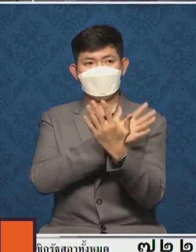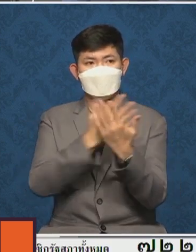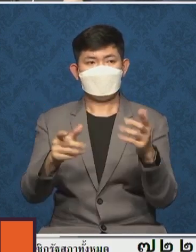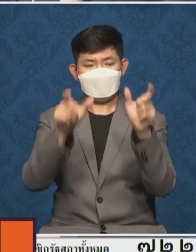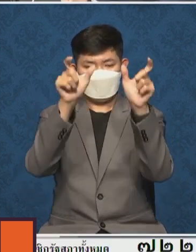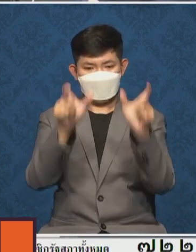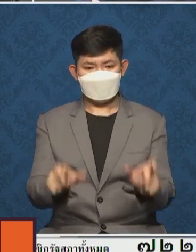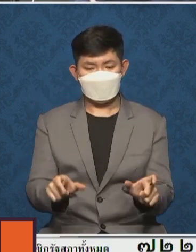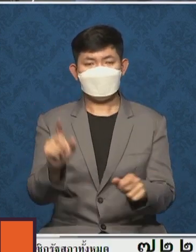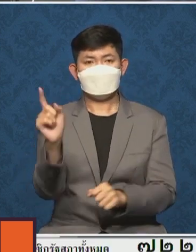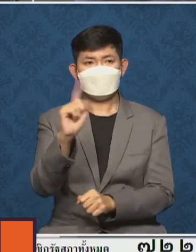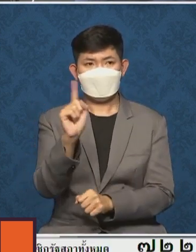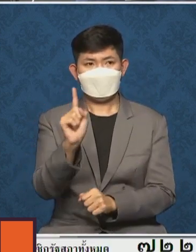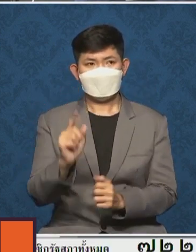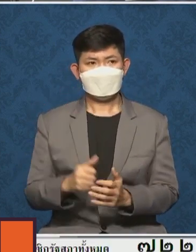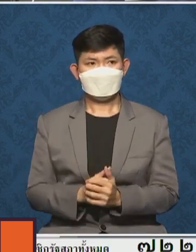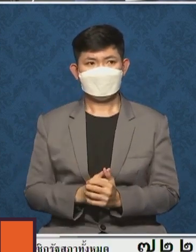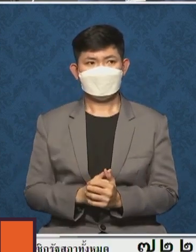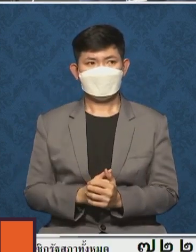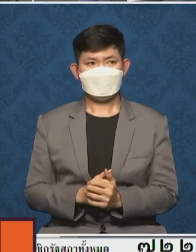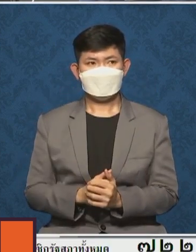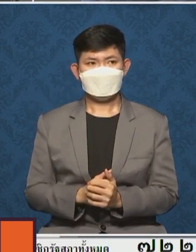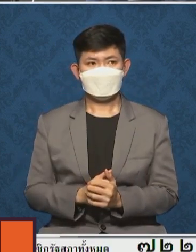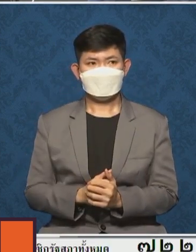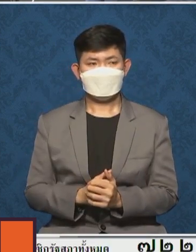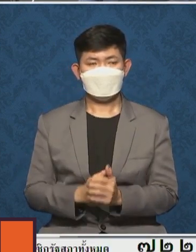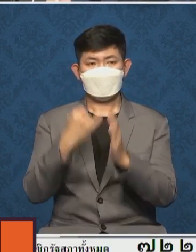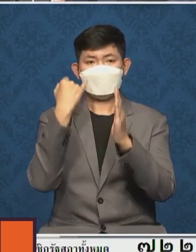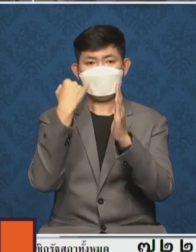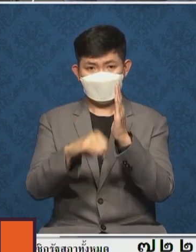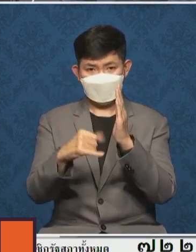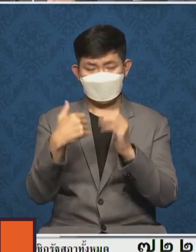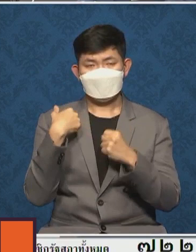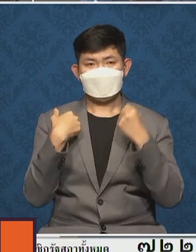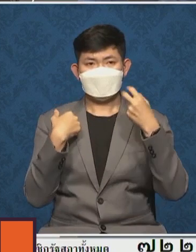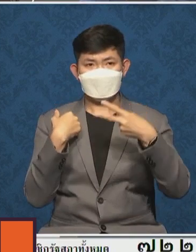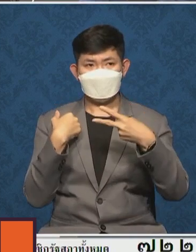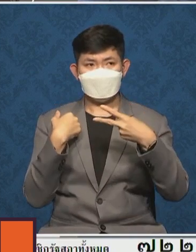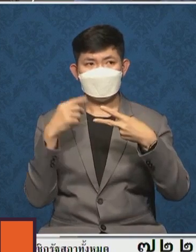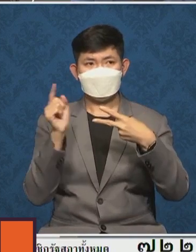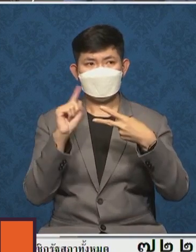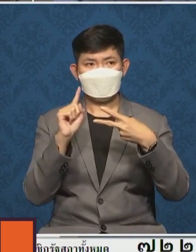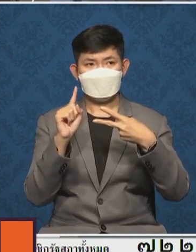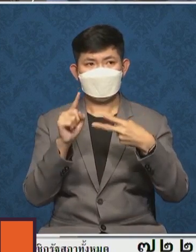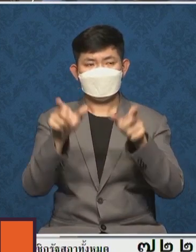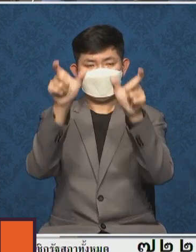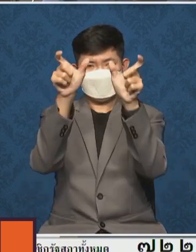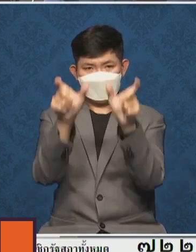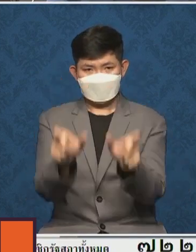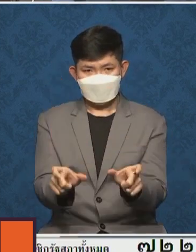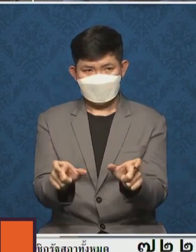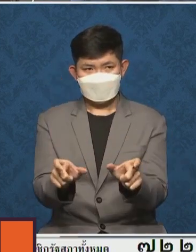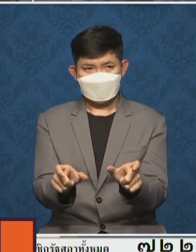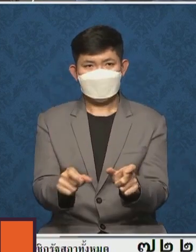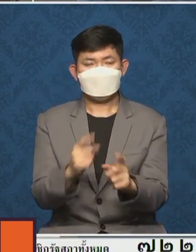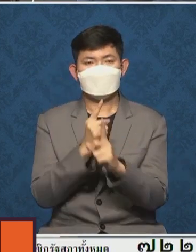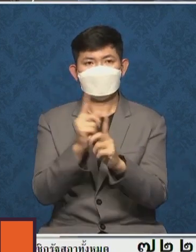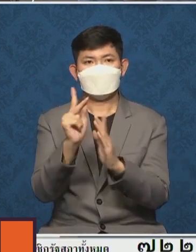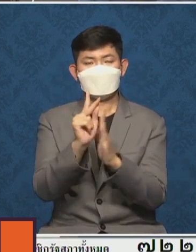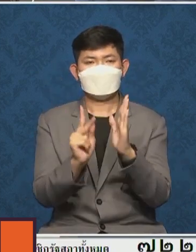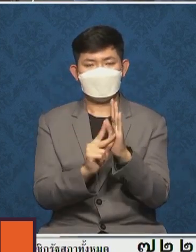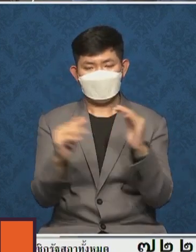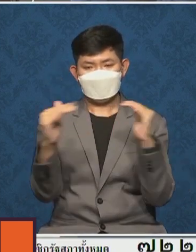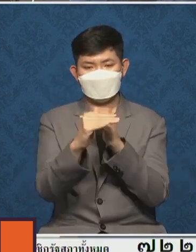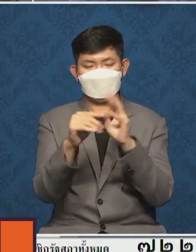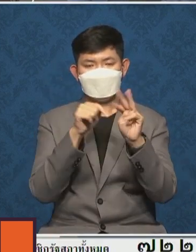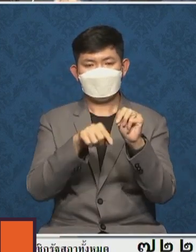แกนแรกก็คือมีฐานความผิด2ฐานครับก็คือในแกนแนวตั้ง ตามพระราชบัญญัติจราจรทางบกมาตรา